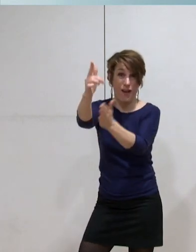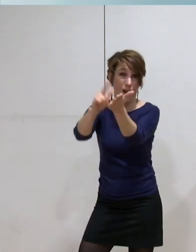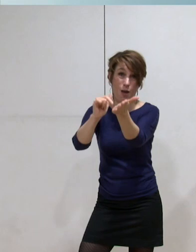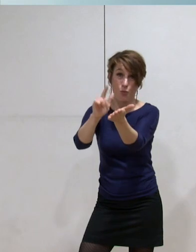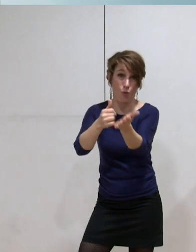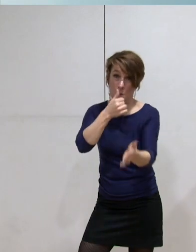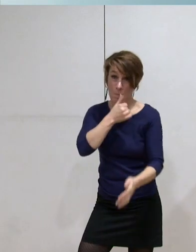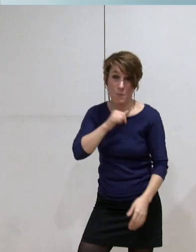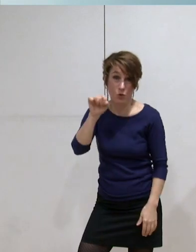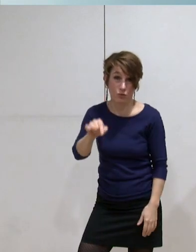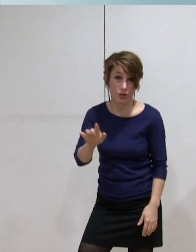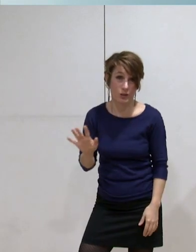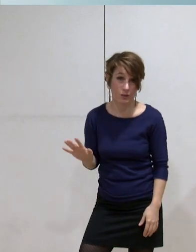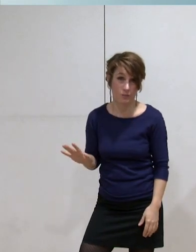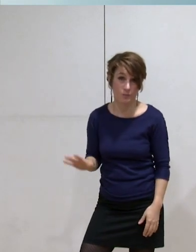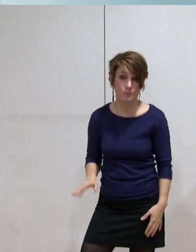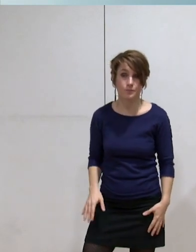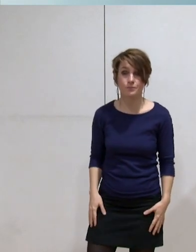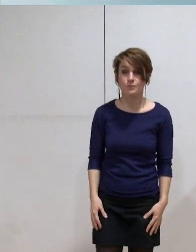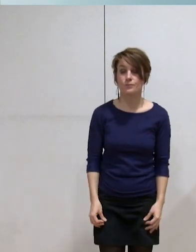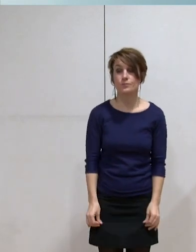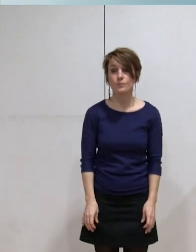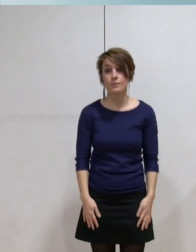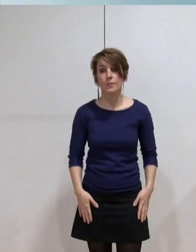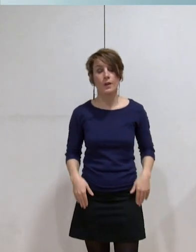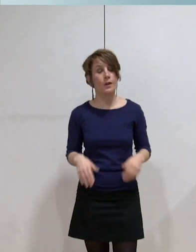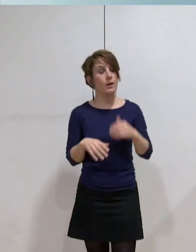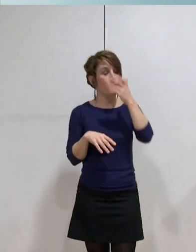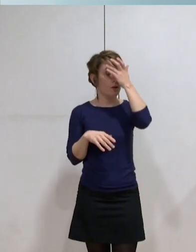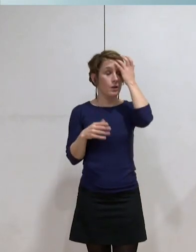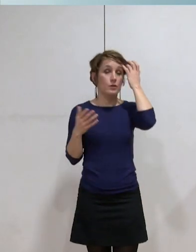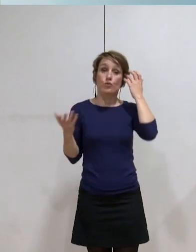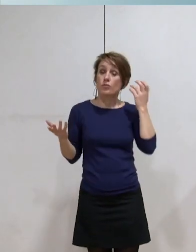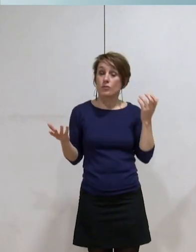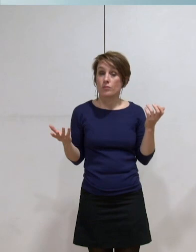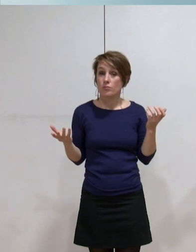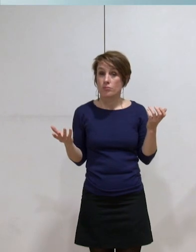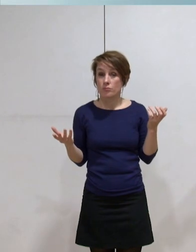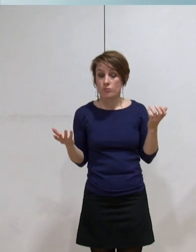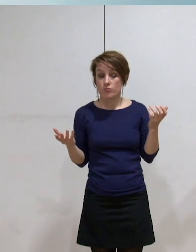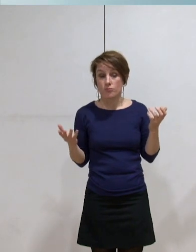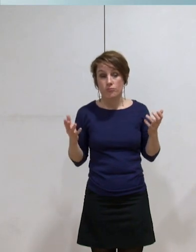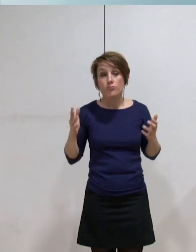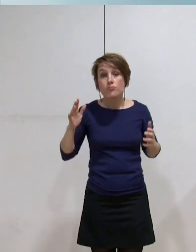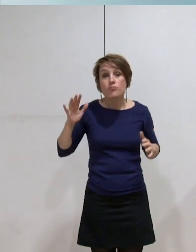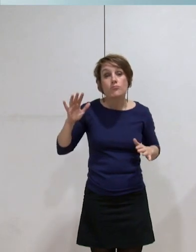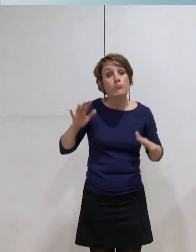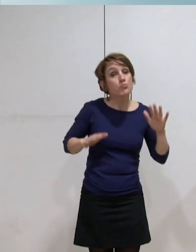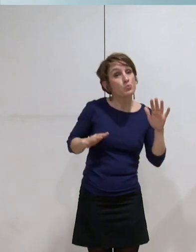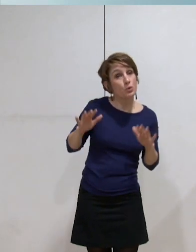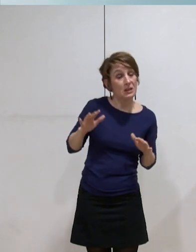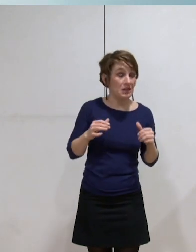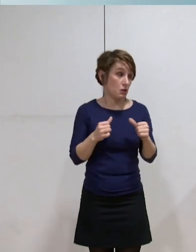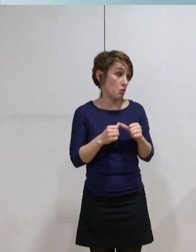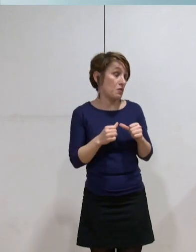demain d'une certaine manière d'une certaine manière il aurait été plus